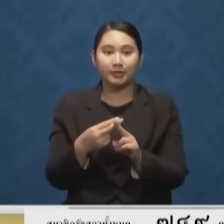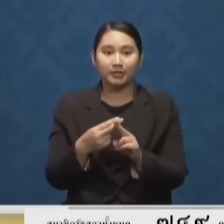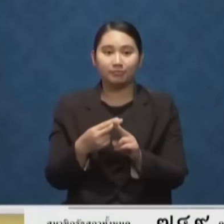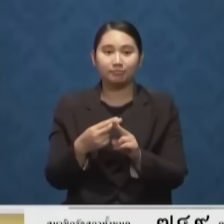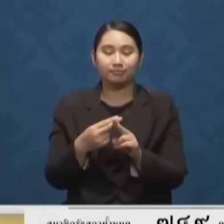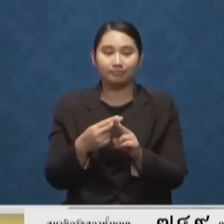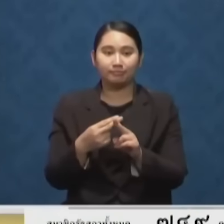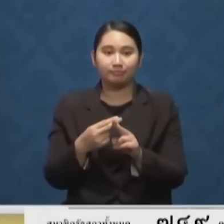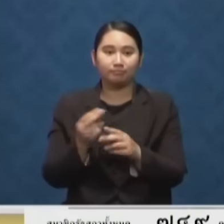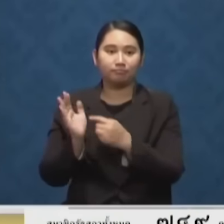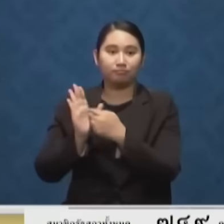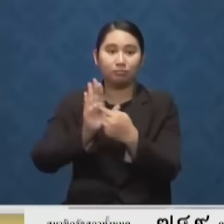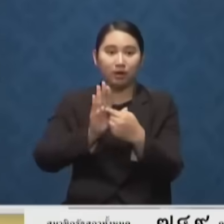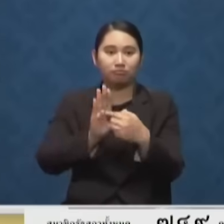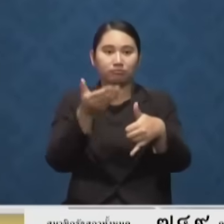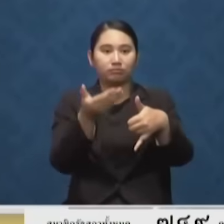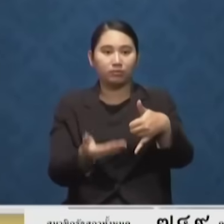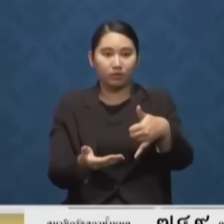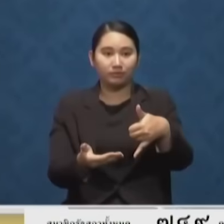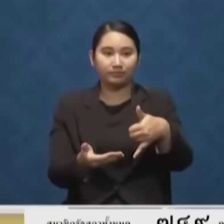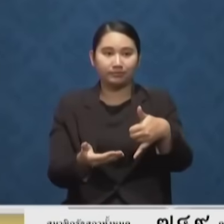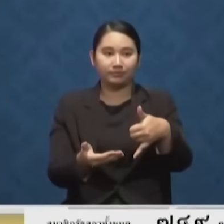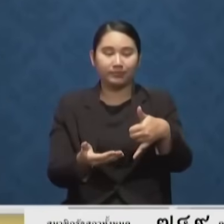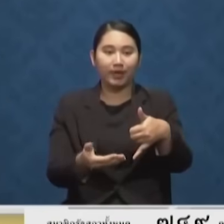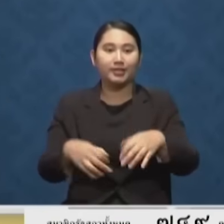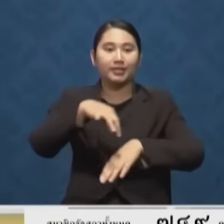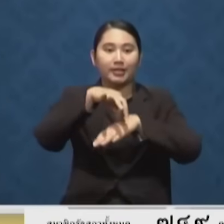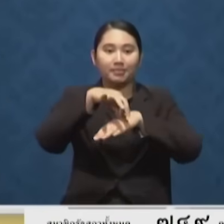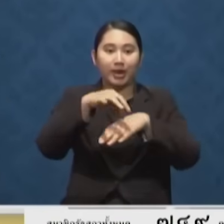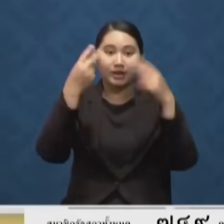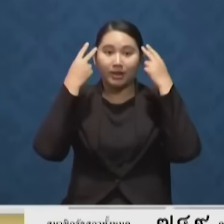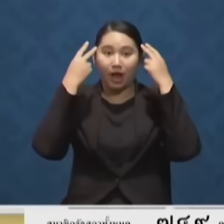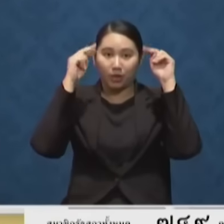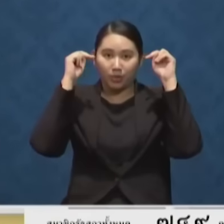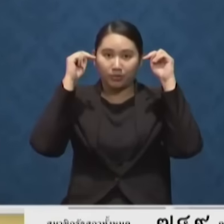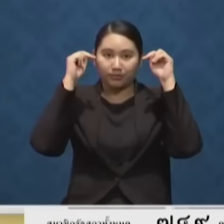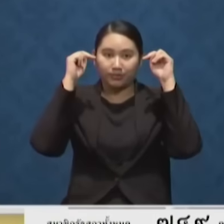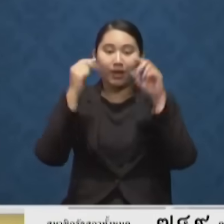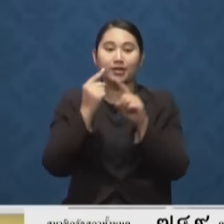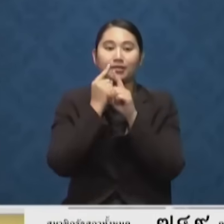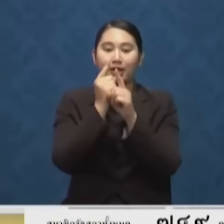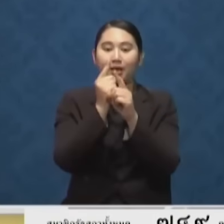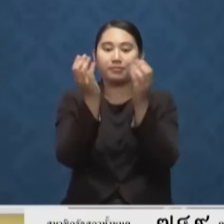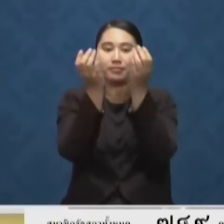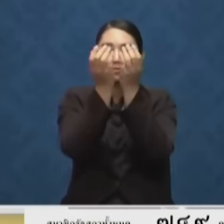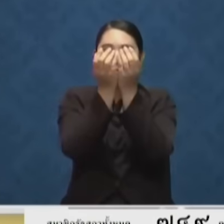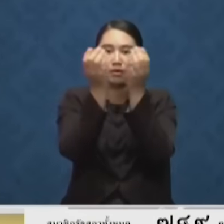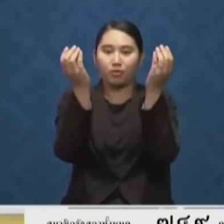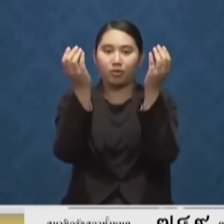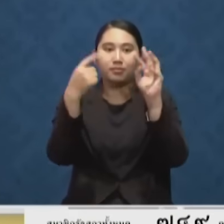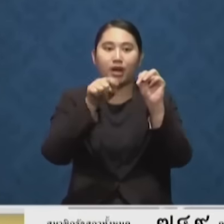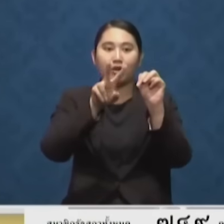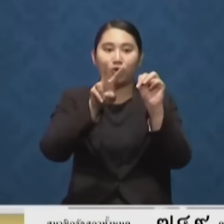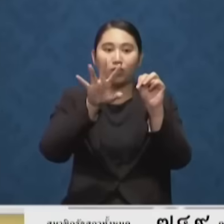ลซึ่งสมควรได้รับแต่งตั้งเป็นนายกรัฐมนตรีตามรัฐธรรมนูญมาตรา